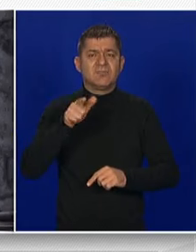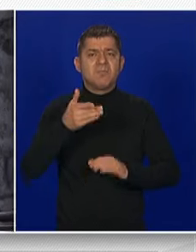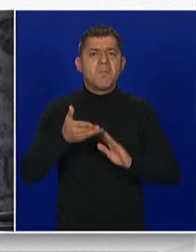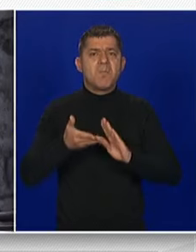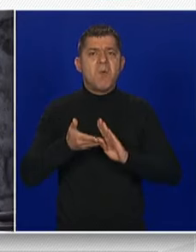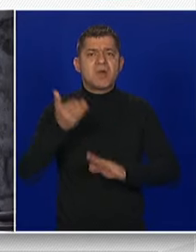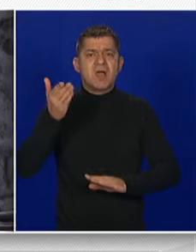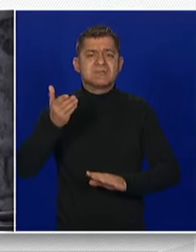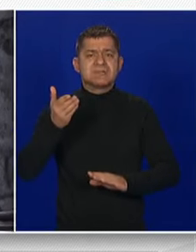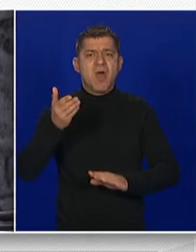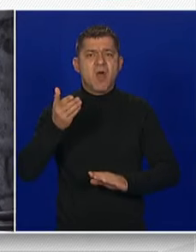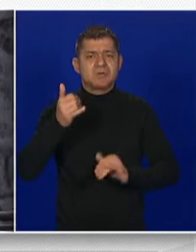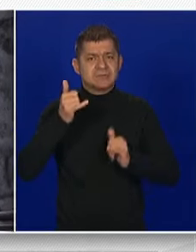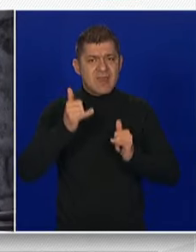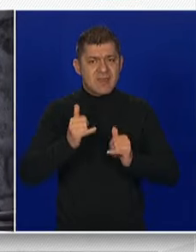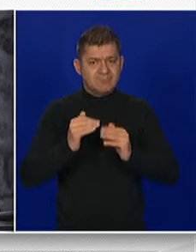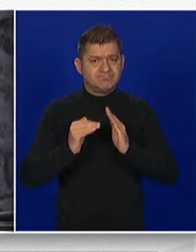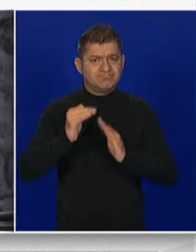za